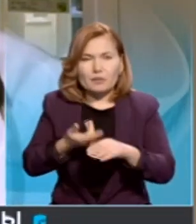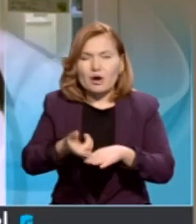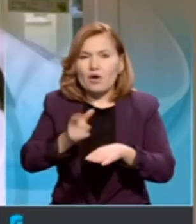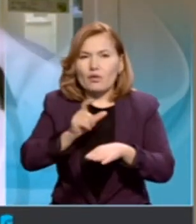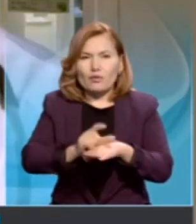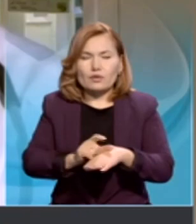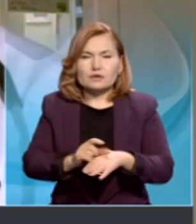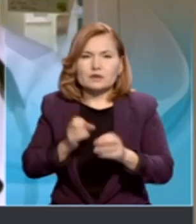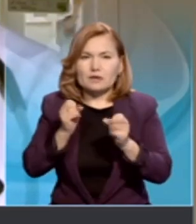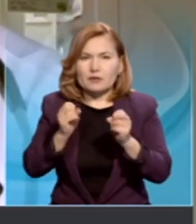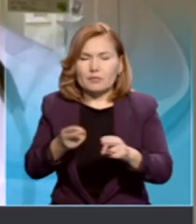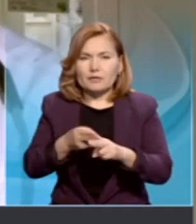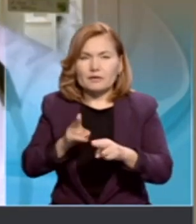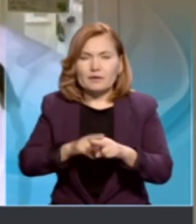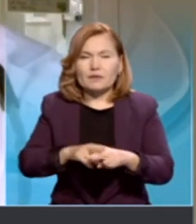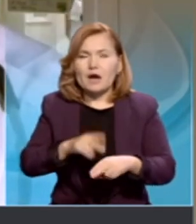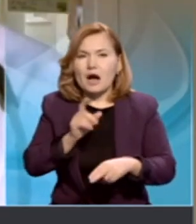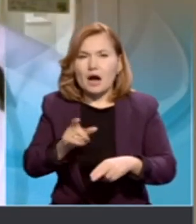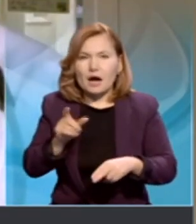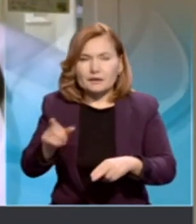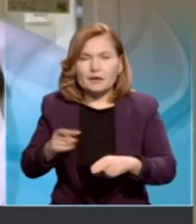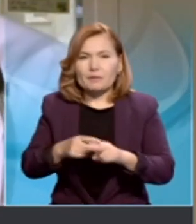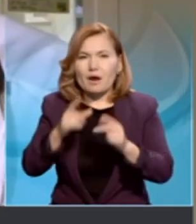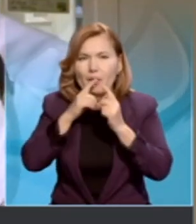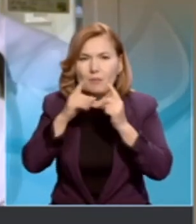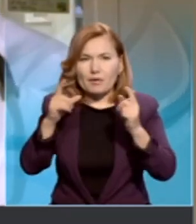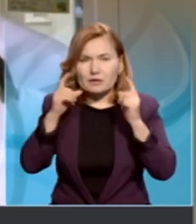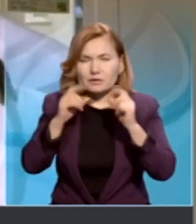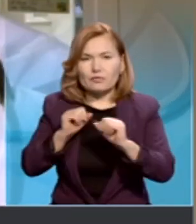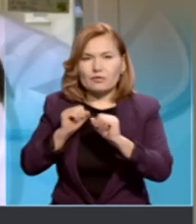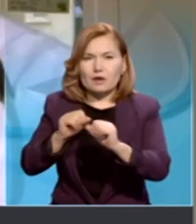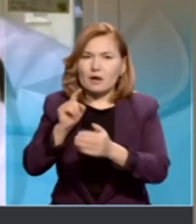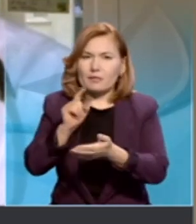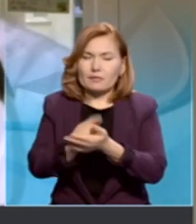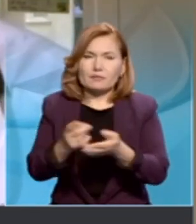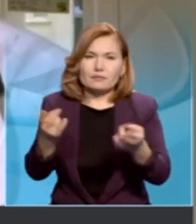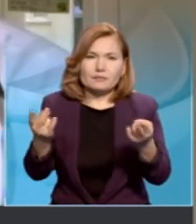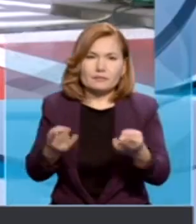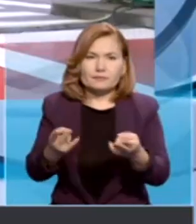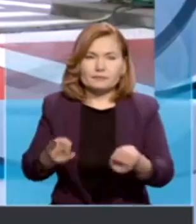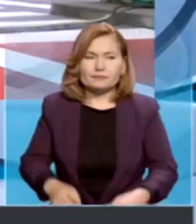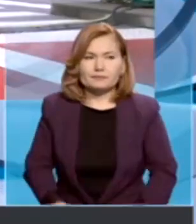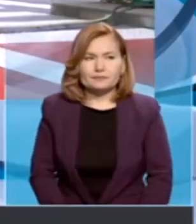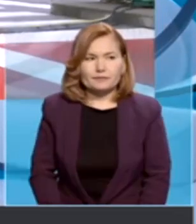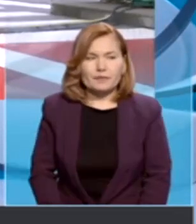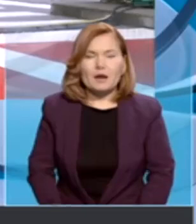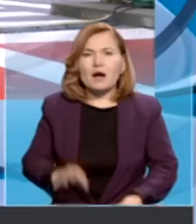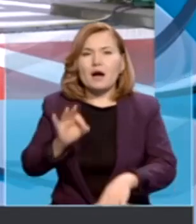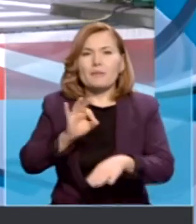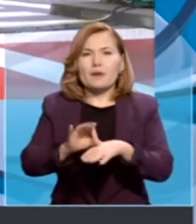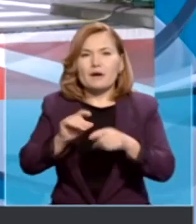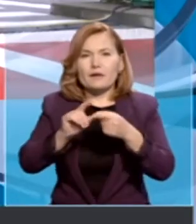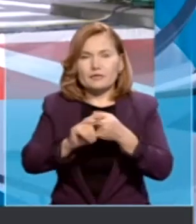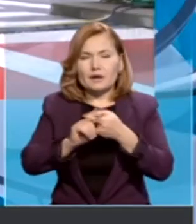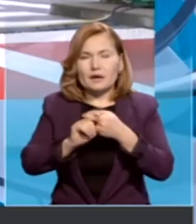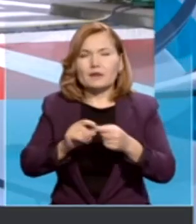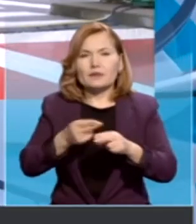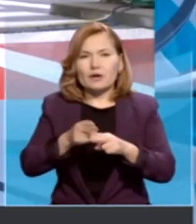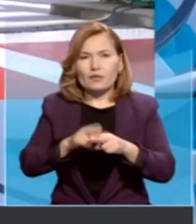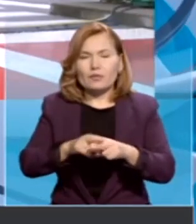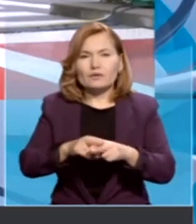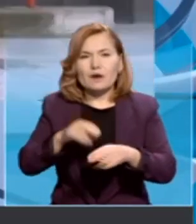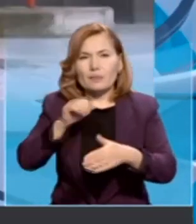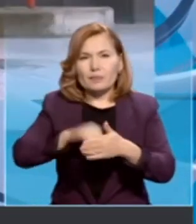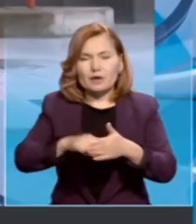ауыр. Сондықтан азаматтар жеке бас гигиенасын сақтап, иммунитетті күшейтпесе болмайды. Эпидемиолог мамандар Рождество жаңа жыл